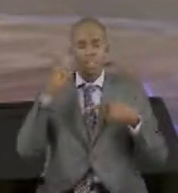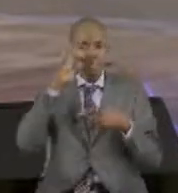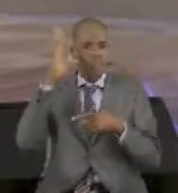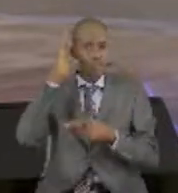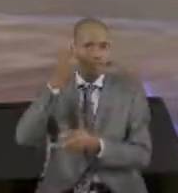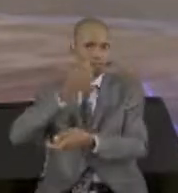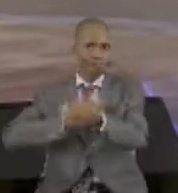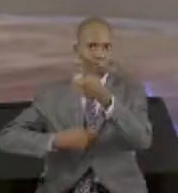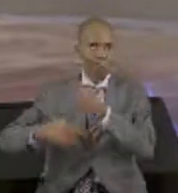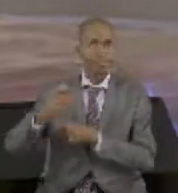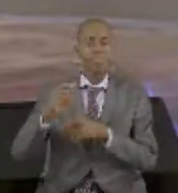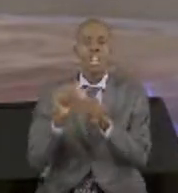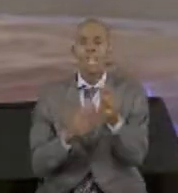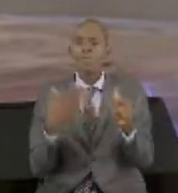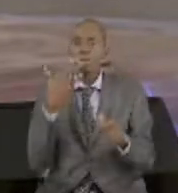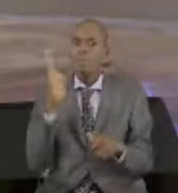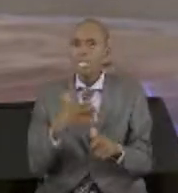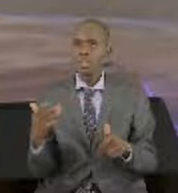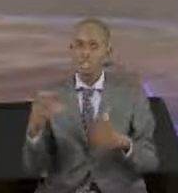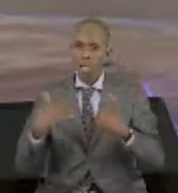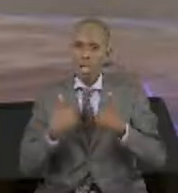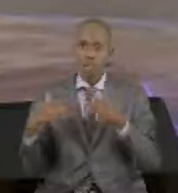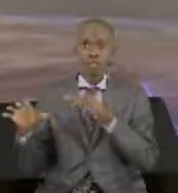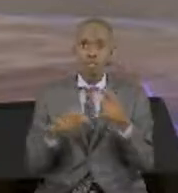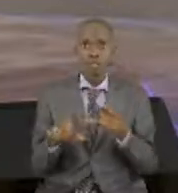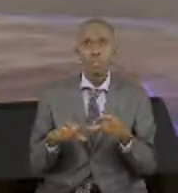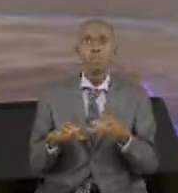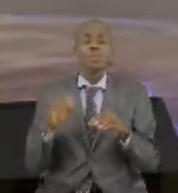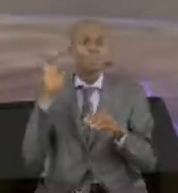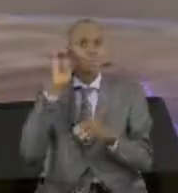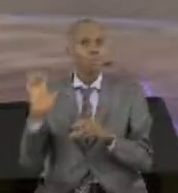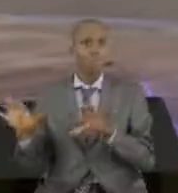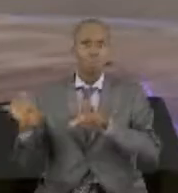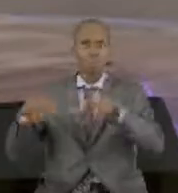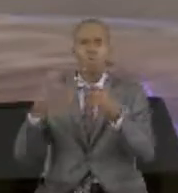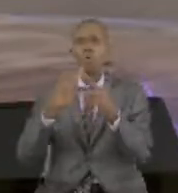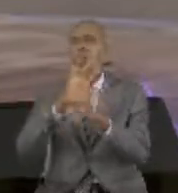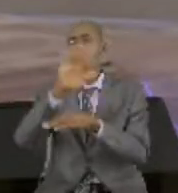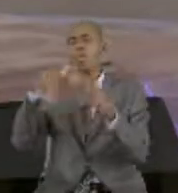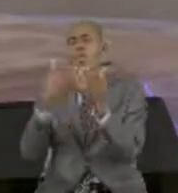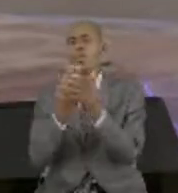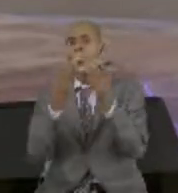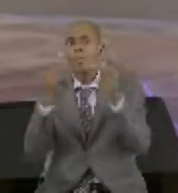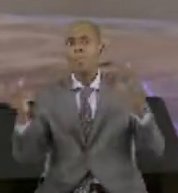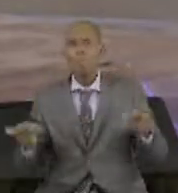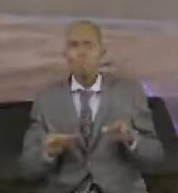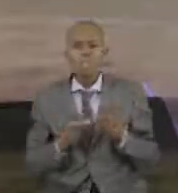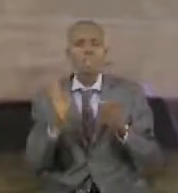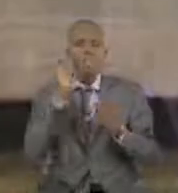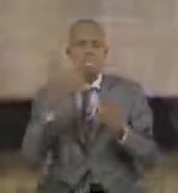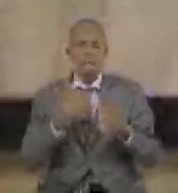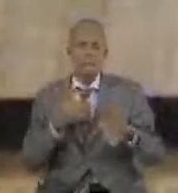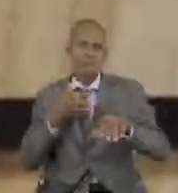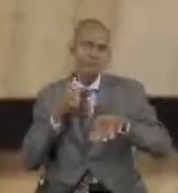maintenant intervertir tout ce qu'il a fait de mauvais. Maintenant, si j'allais dans ces lieux de mauvais